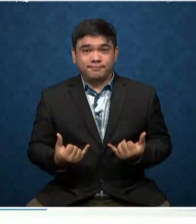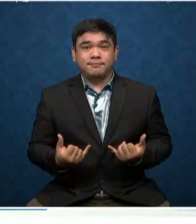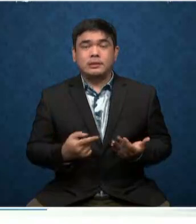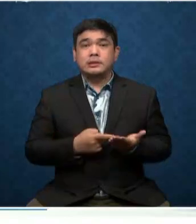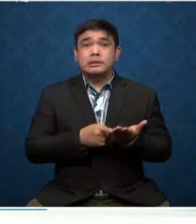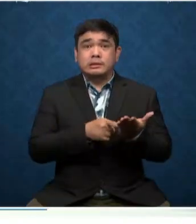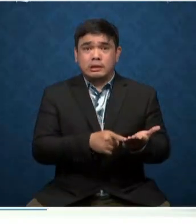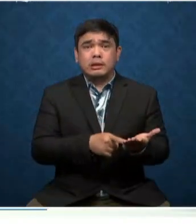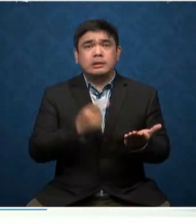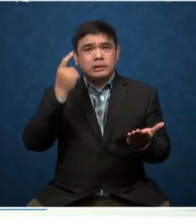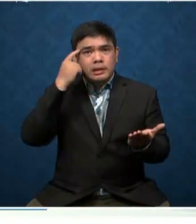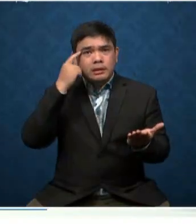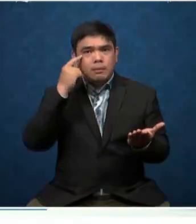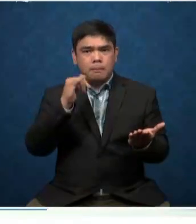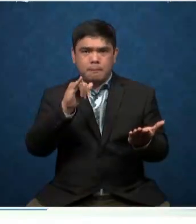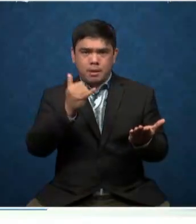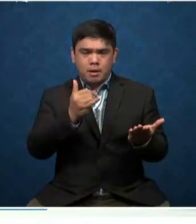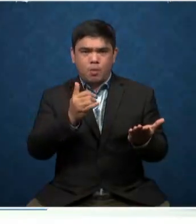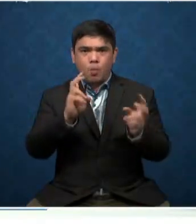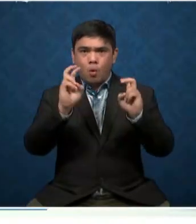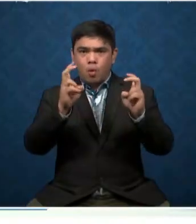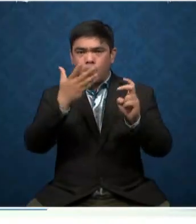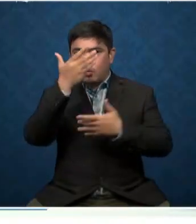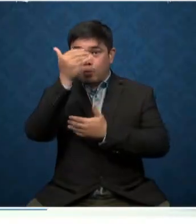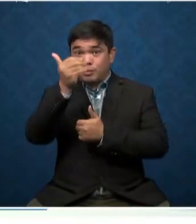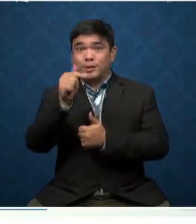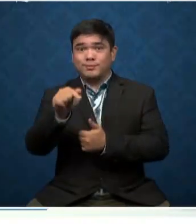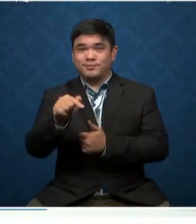นอที่น่าพิจารณาอยู่บางประการ